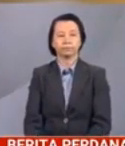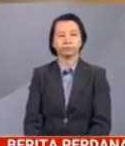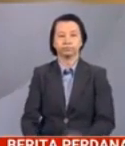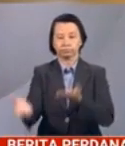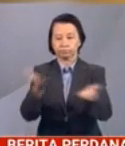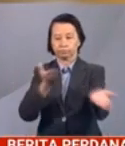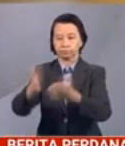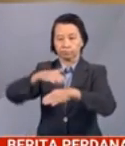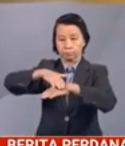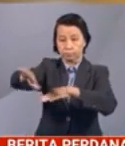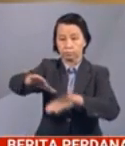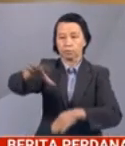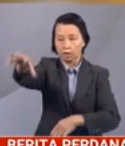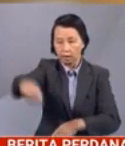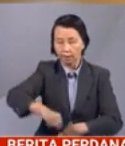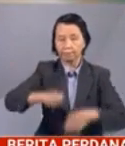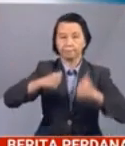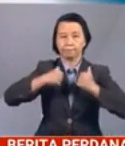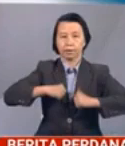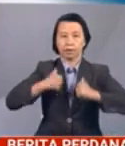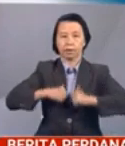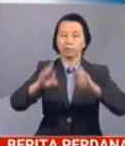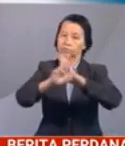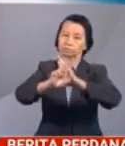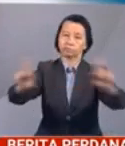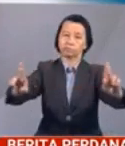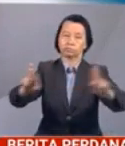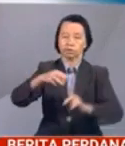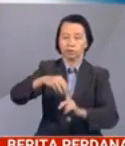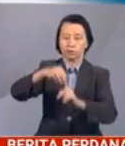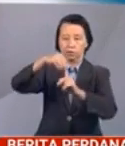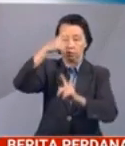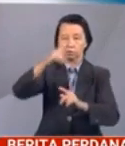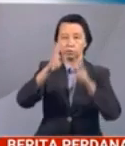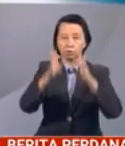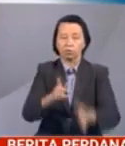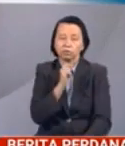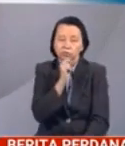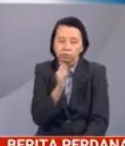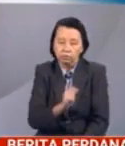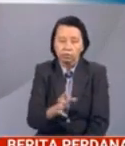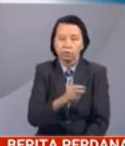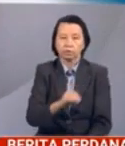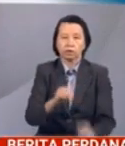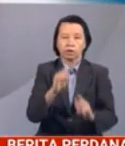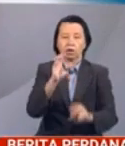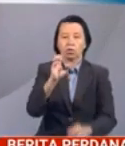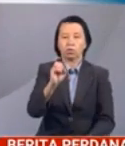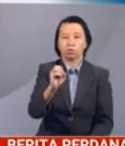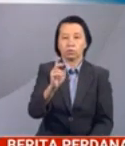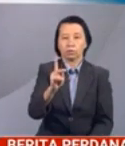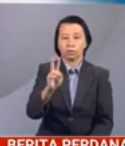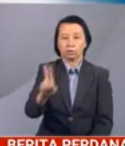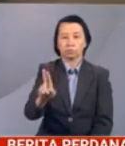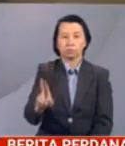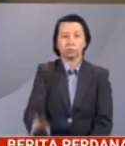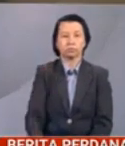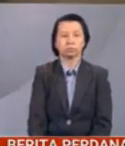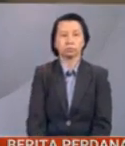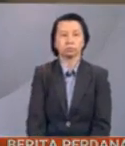Servis penghantaran dan pengambilan pakaian pelanggan juga disediakan khususnya kepada warga emas dan golongan kurang upaya.